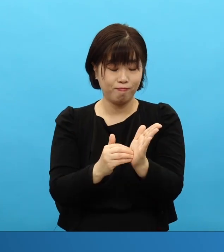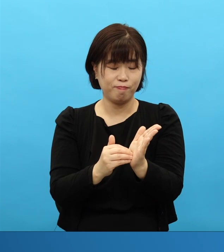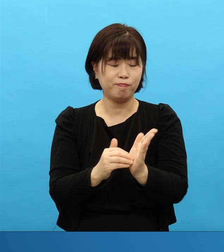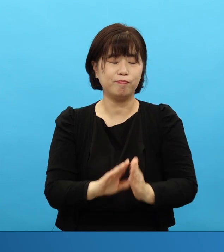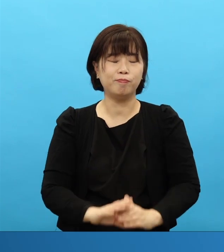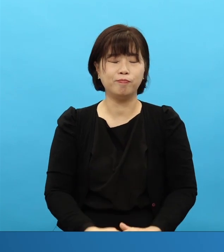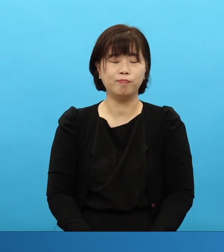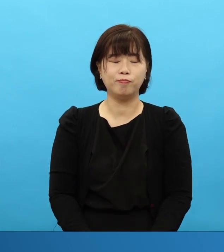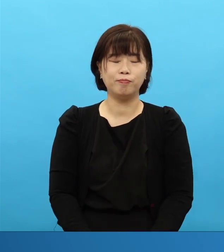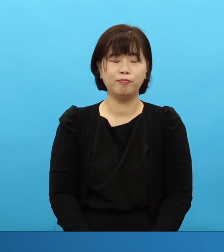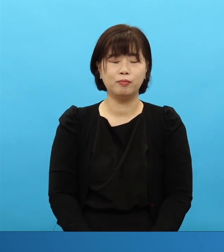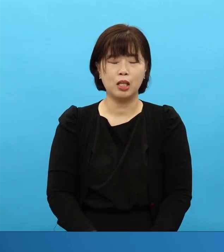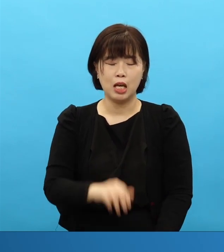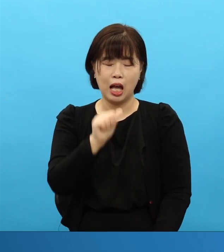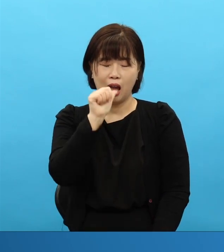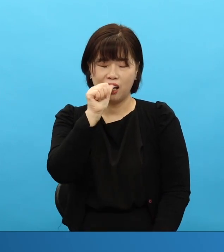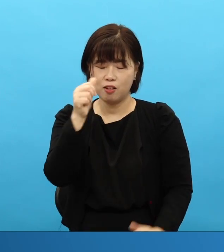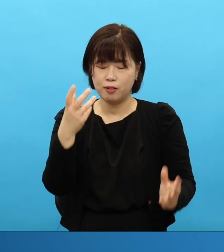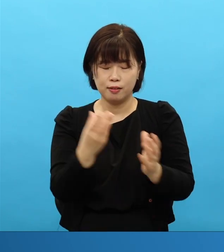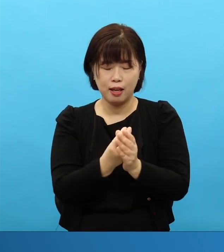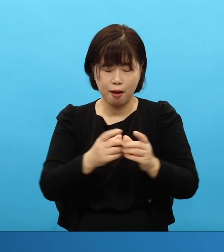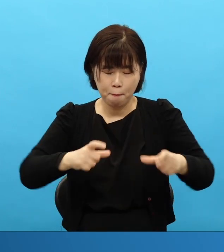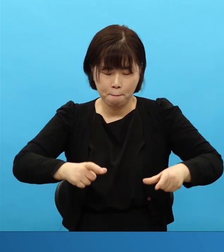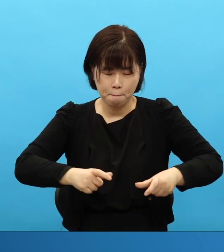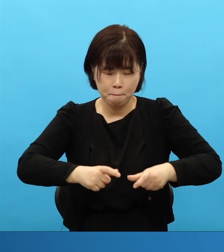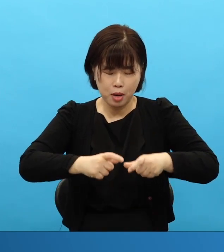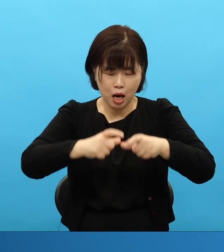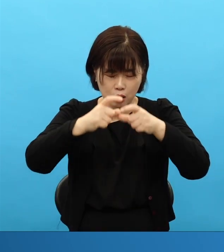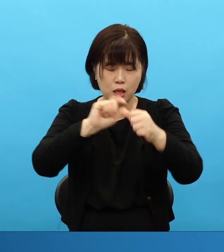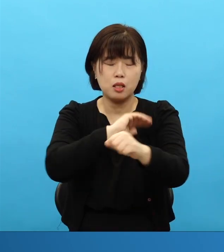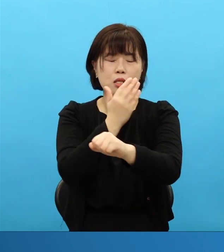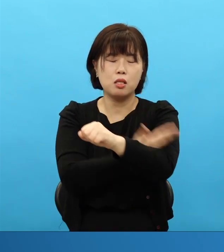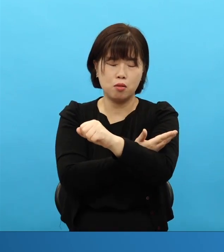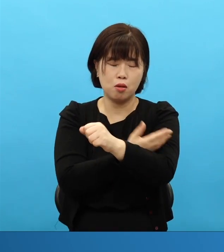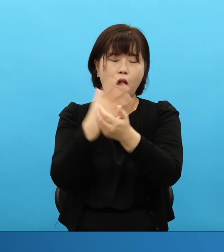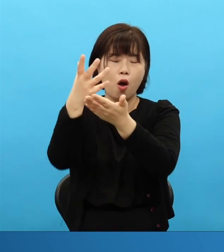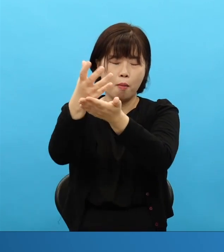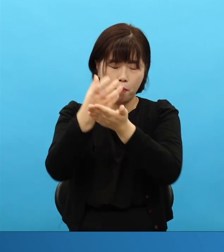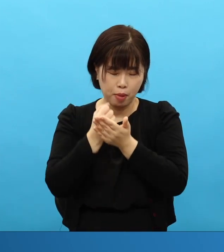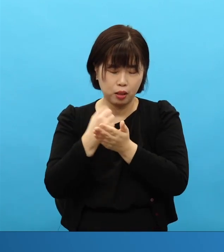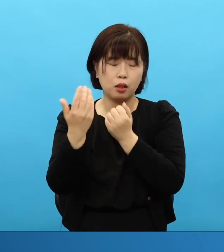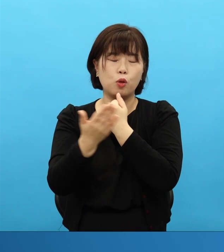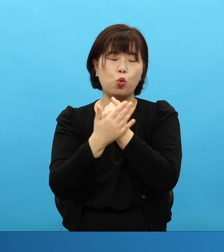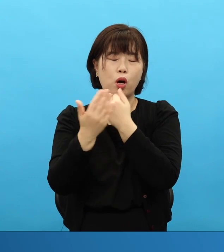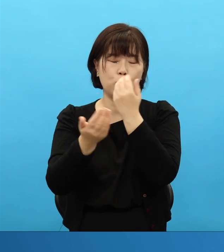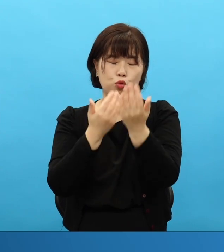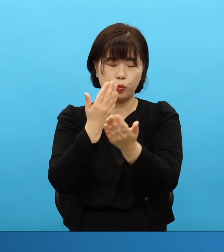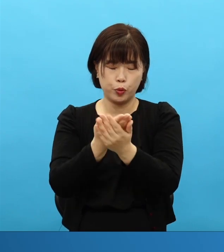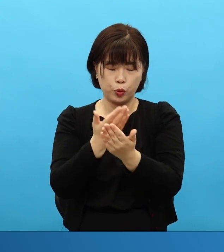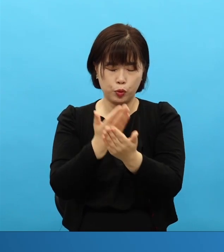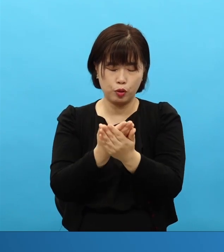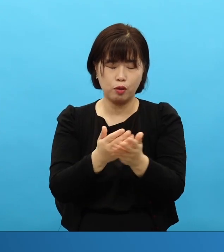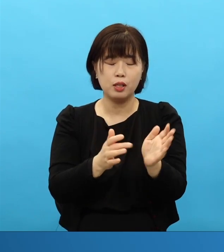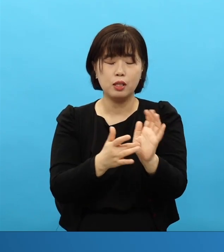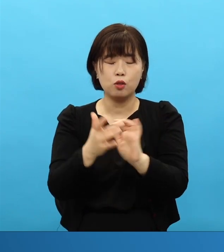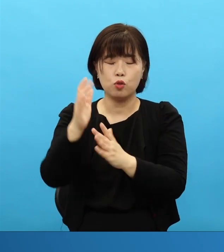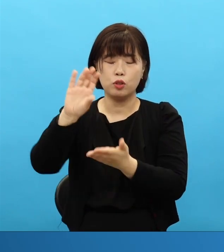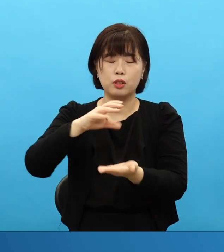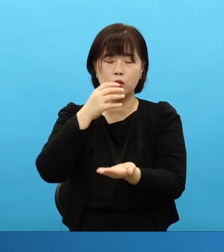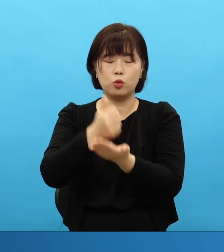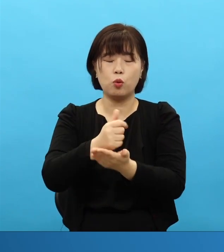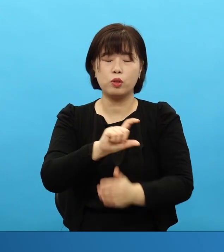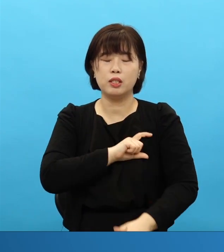种植者， 절대망대의 능력을 갖추게 해 주옵소서. 让他们具备绝对望楼吧。 예수 그리스도